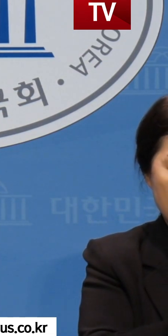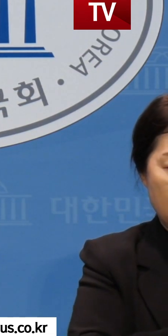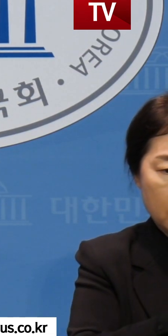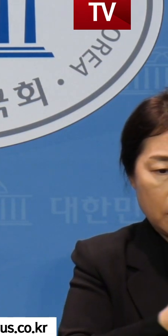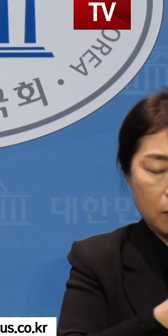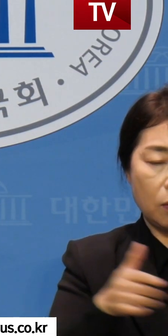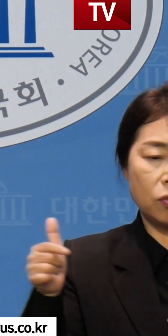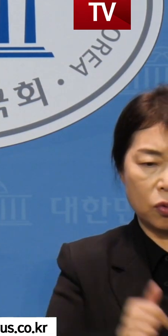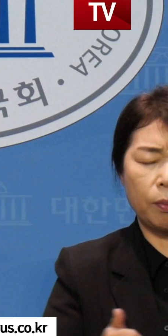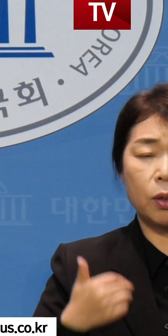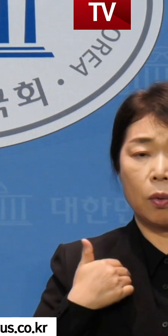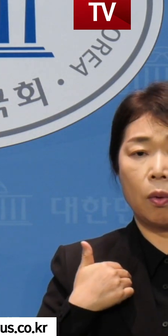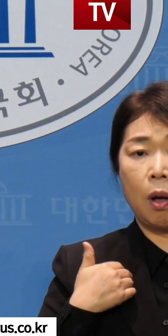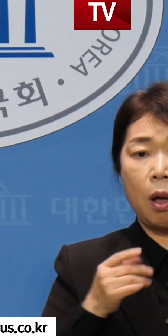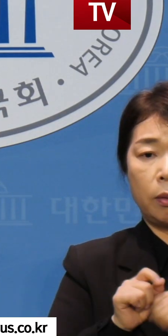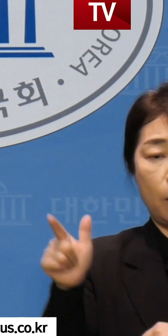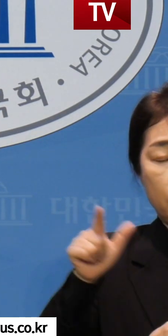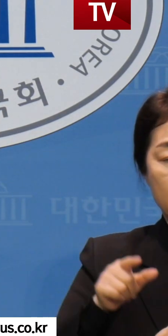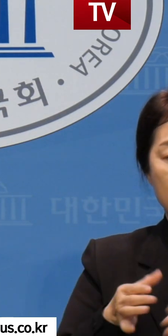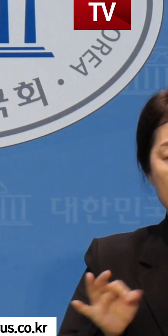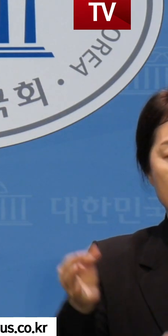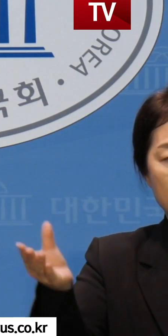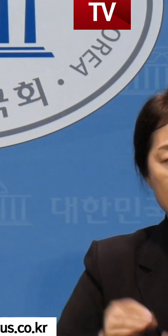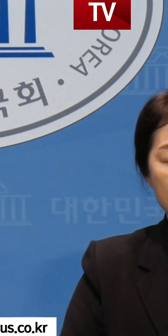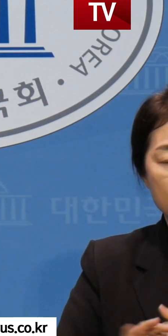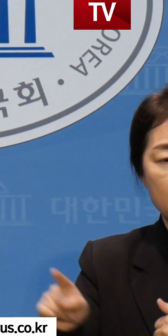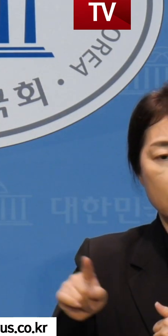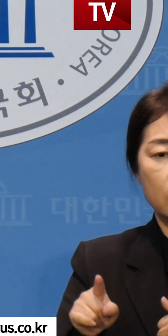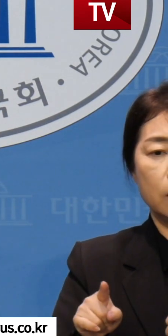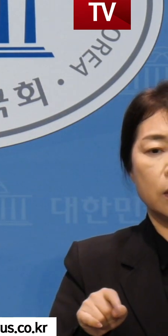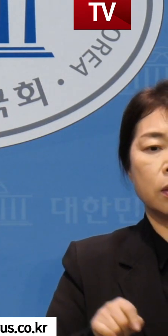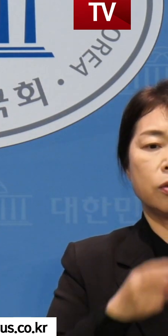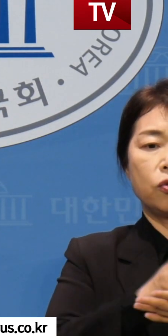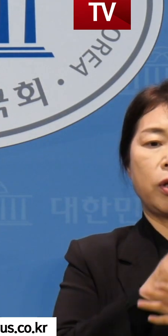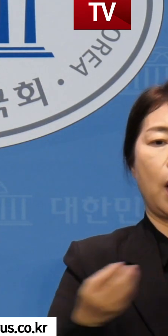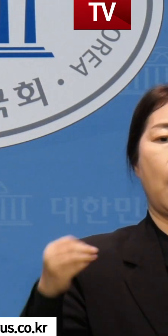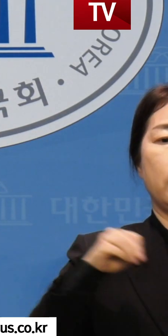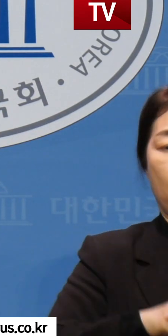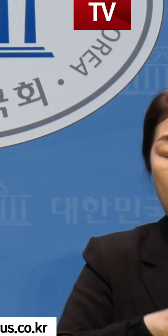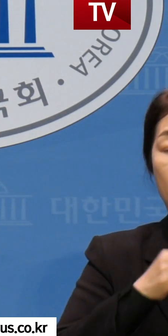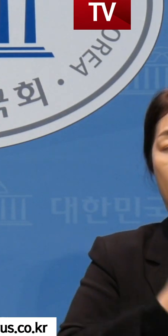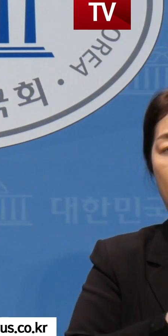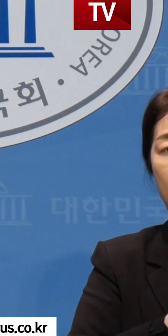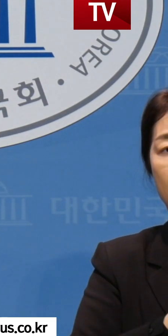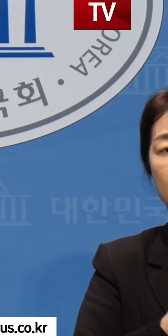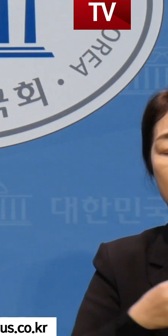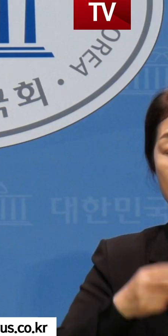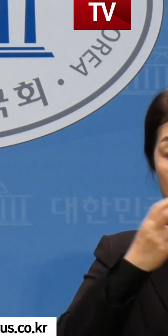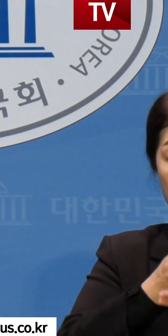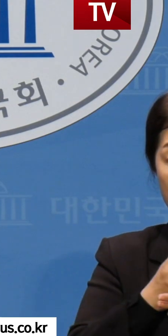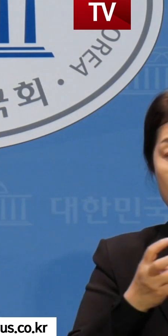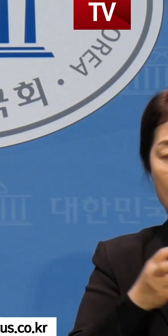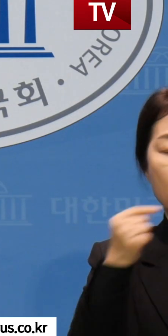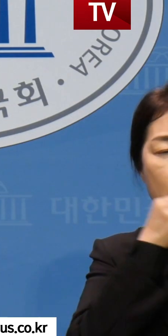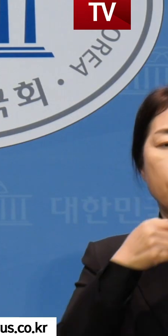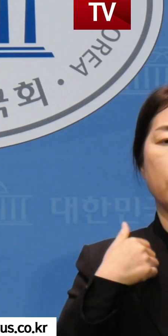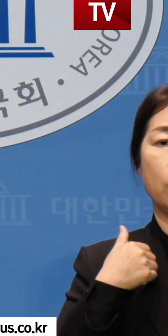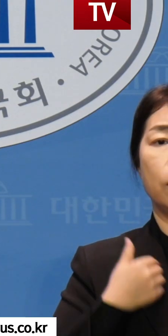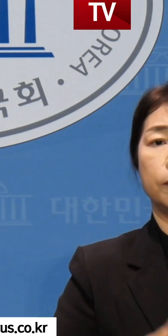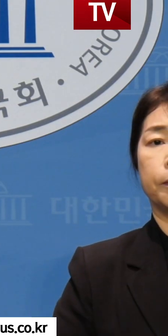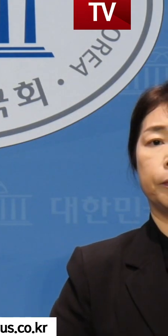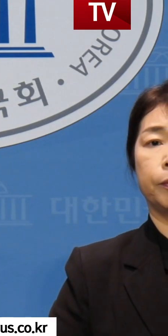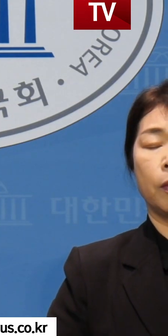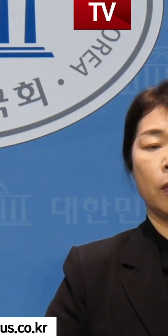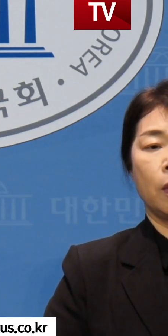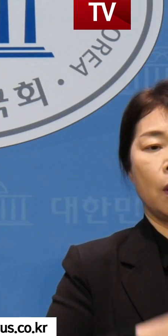됩니다. 대부분의 대출이 DSR의 대상에 포함되도록 DSR 규제를 강화하자는 것입니다. 다섯째,